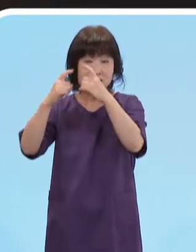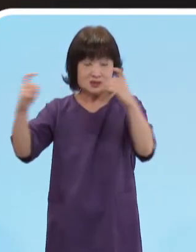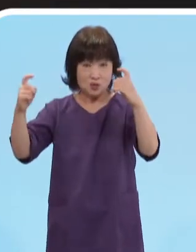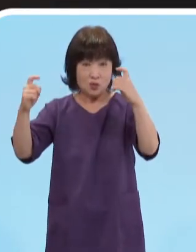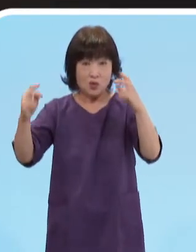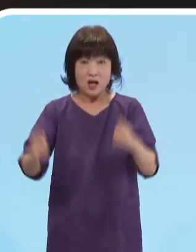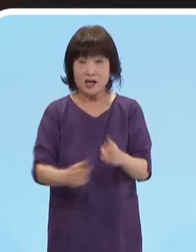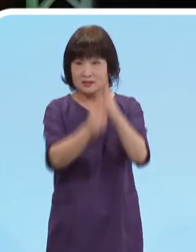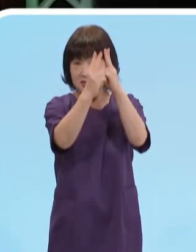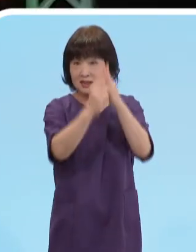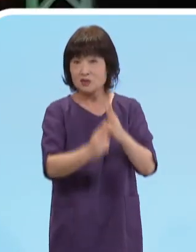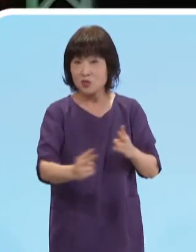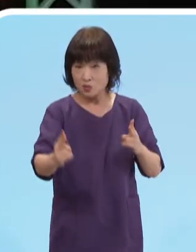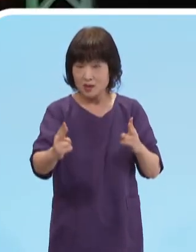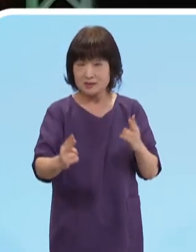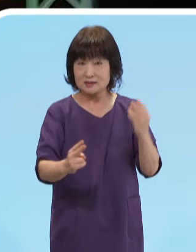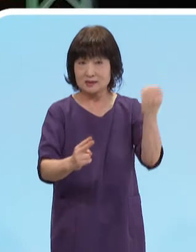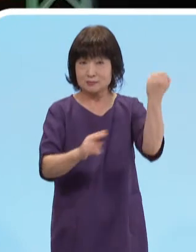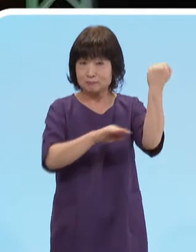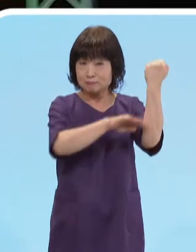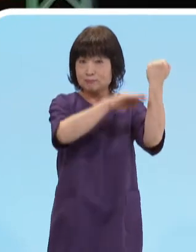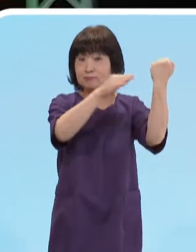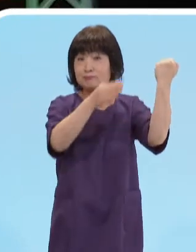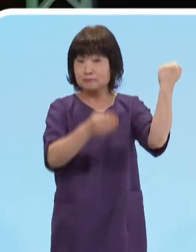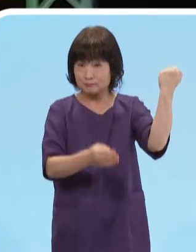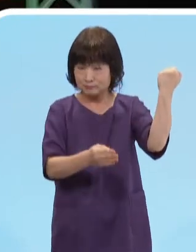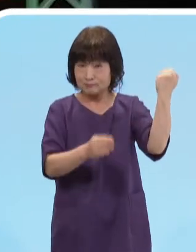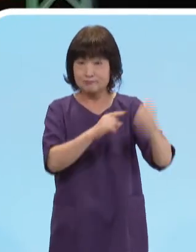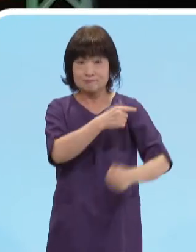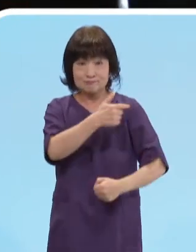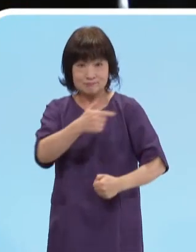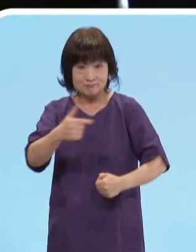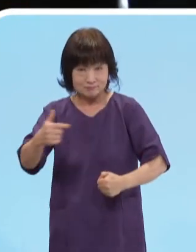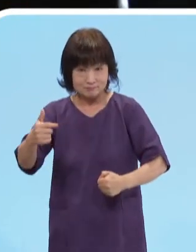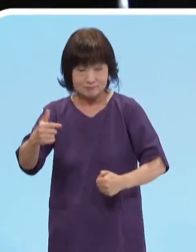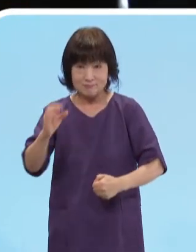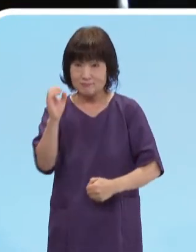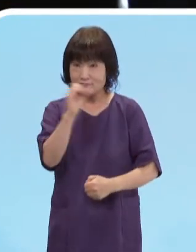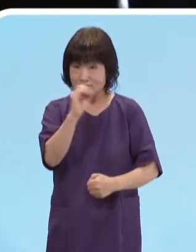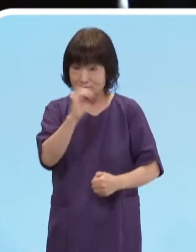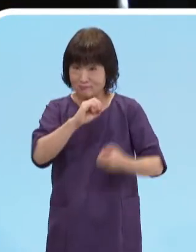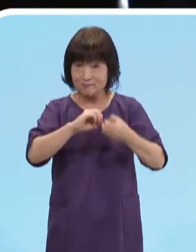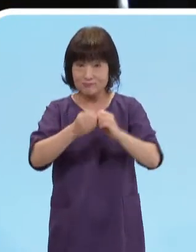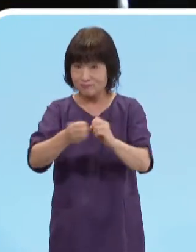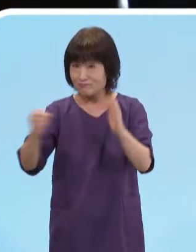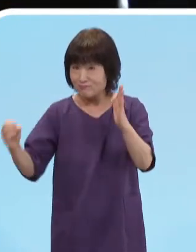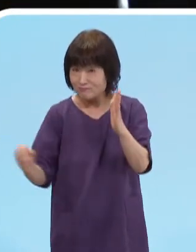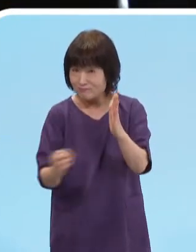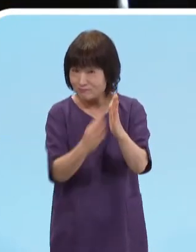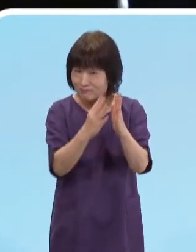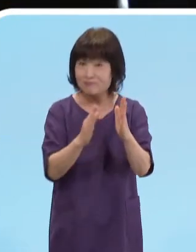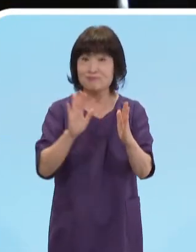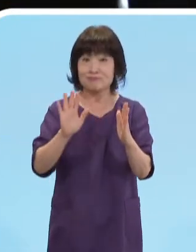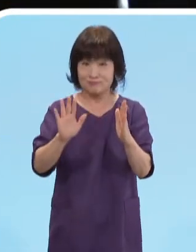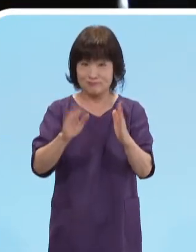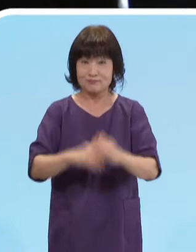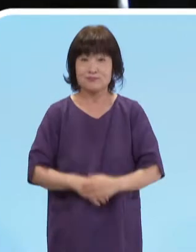明石海峡大橋、明石市立天文科学館などがオレンジ色にライトアップされます